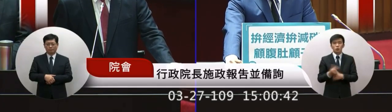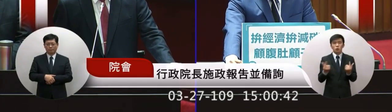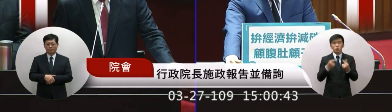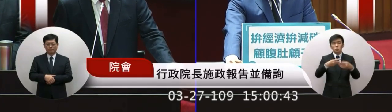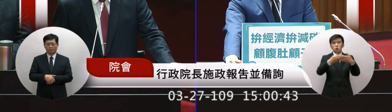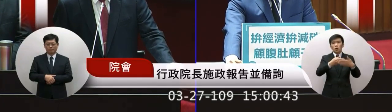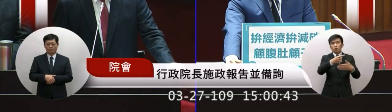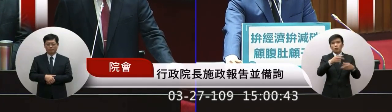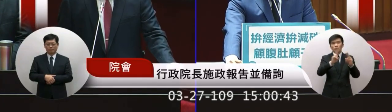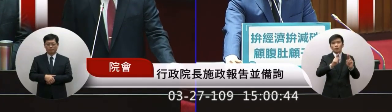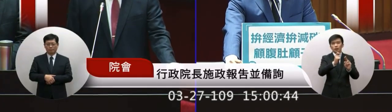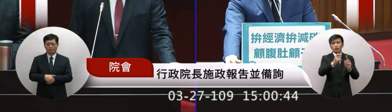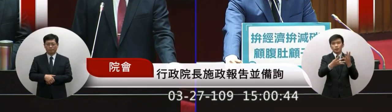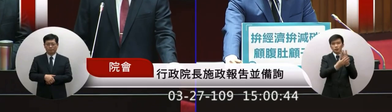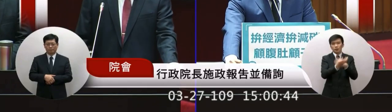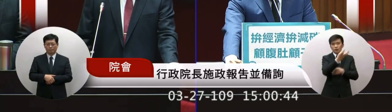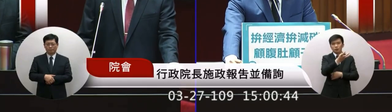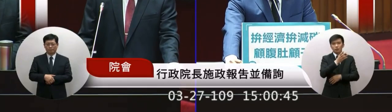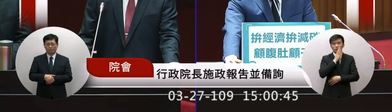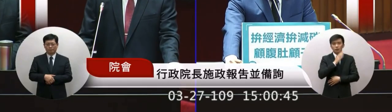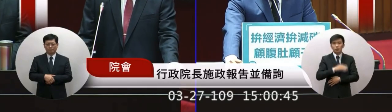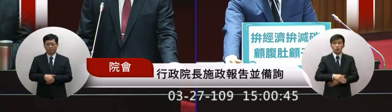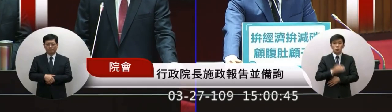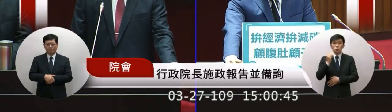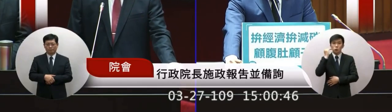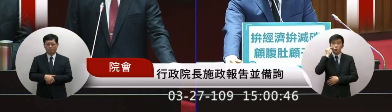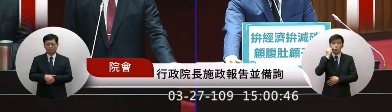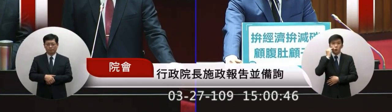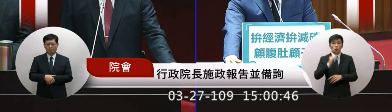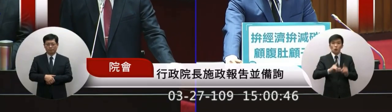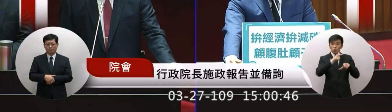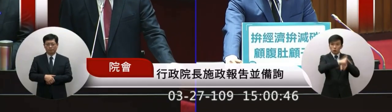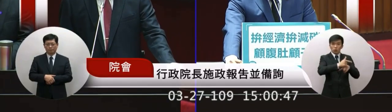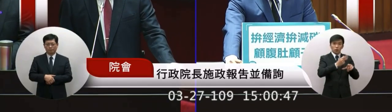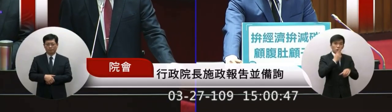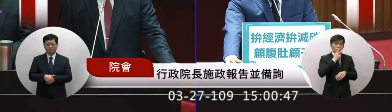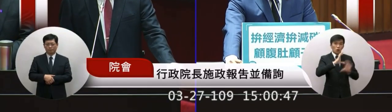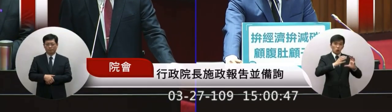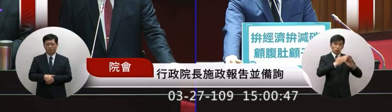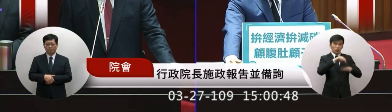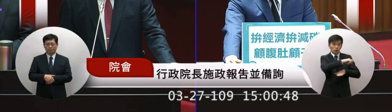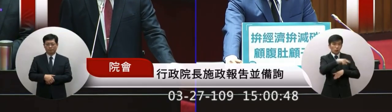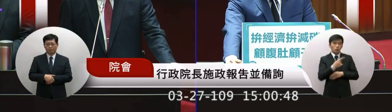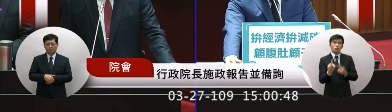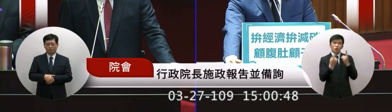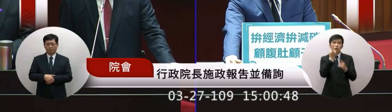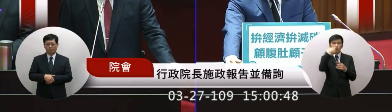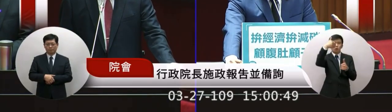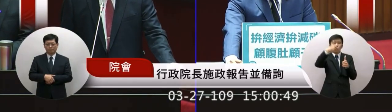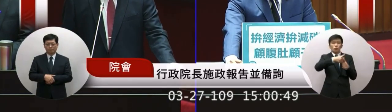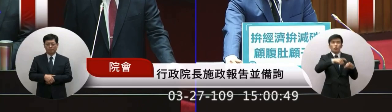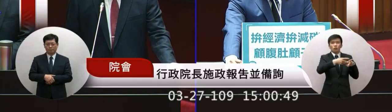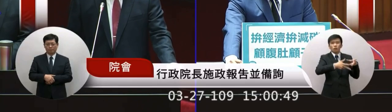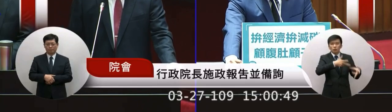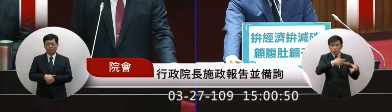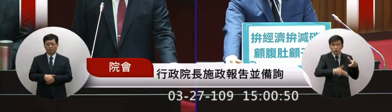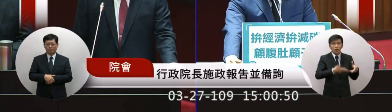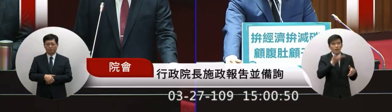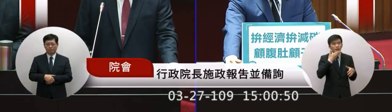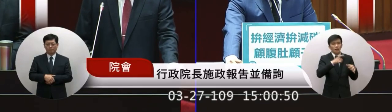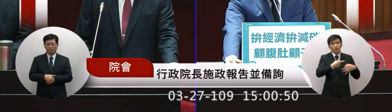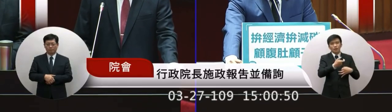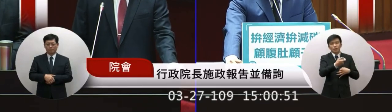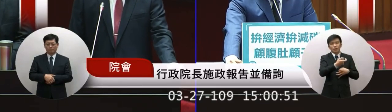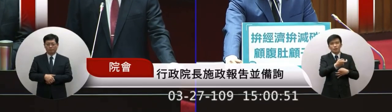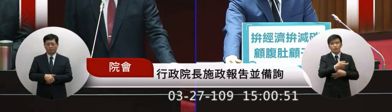可是，一般东南亚的台商，他们相对来讲都是传统制造业，那 技术门槛没有那么高，利率利润比